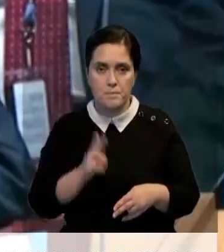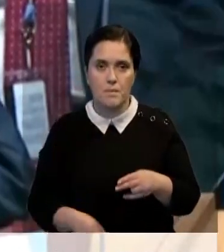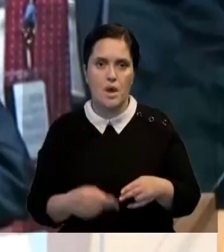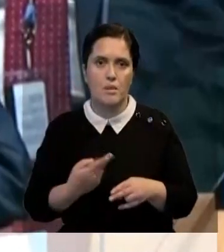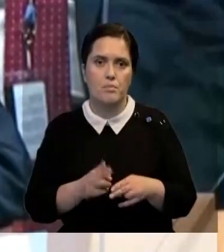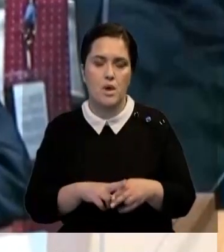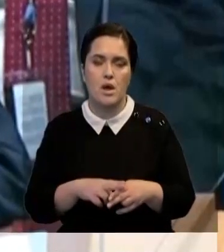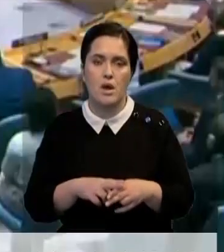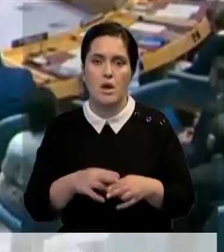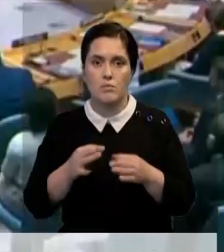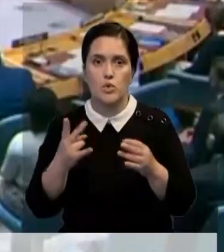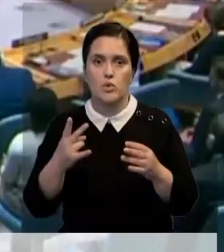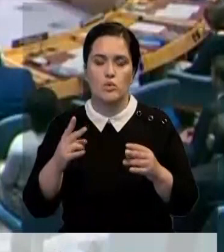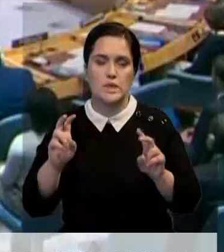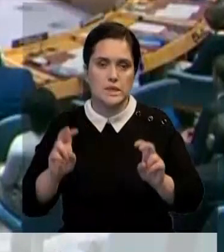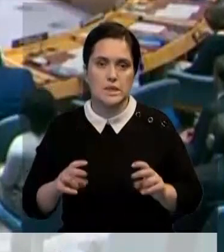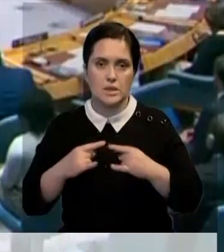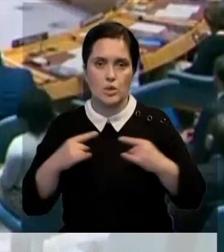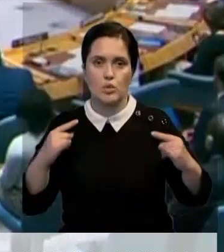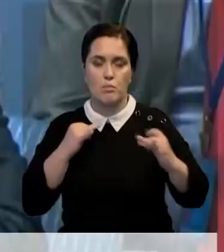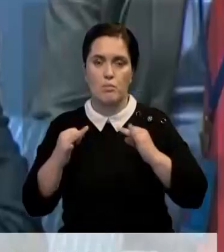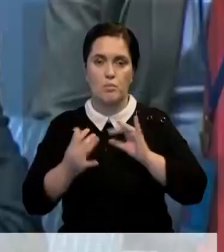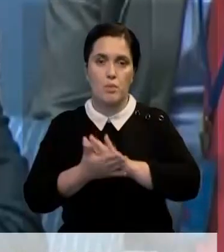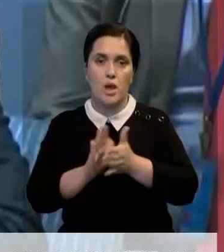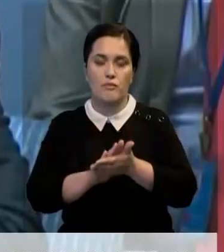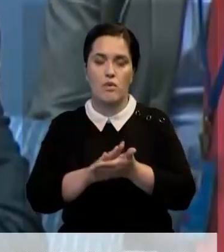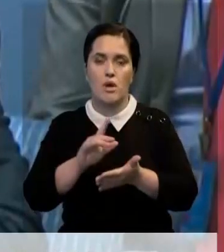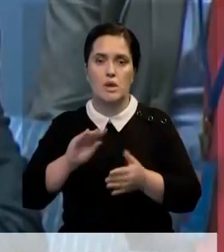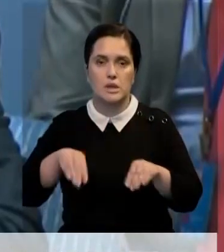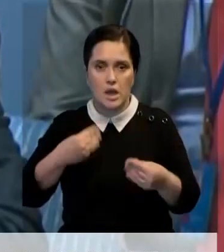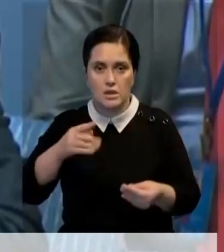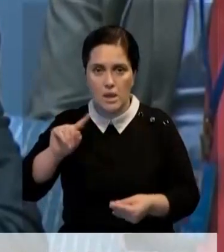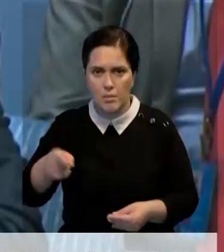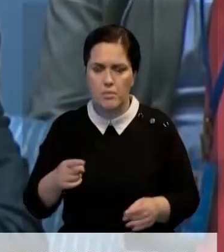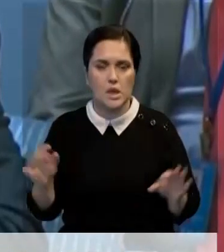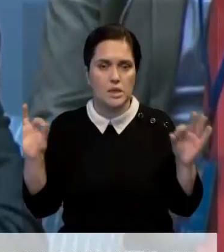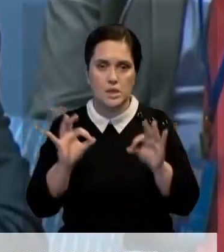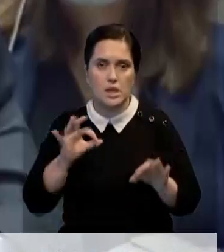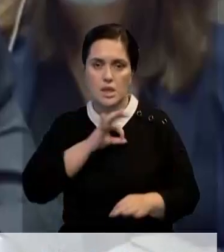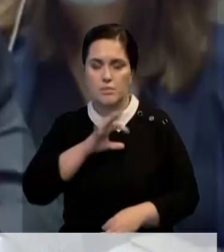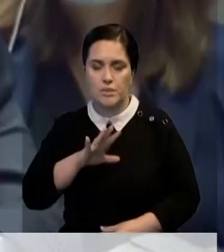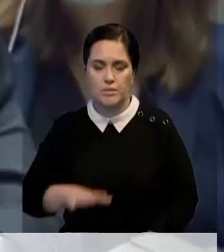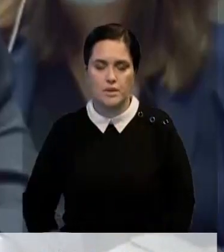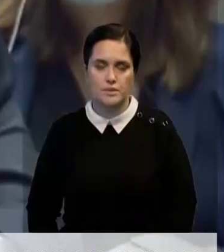ядерным оружием» и сесть за стол переговоров. Они должны дать обязательство никогда не применять его первыми.